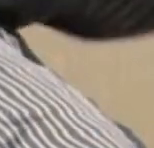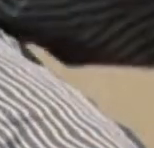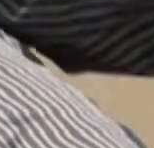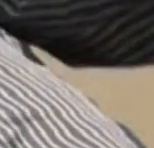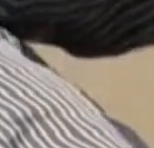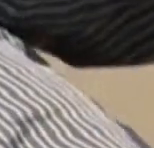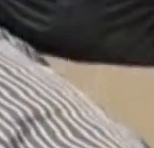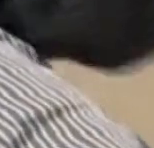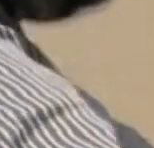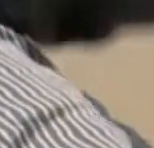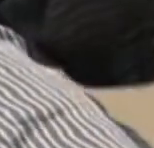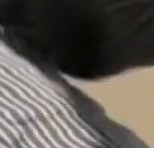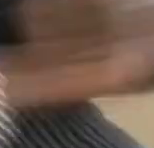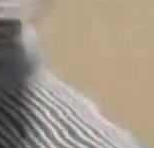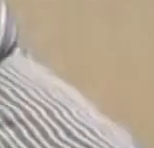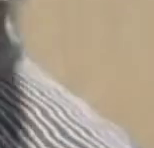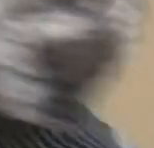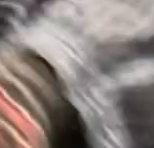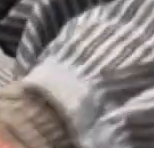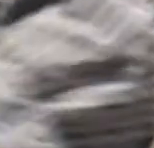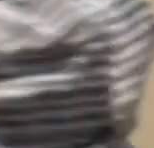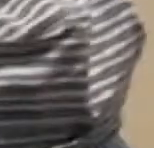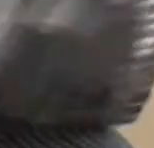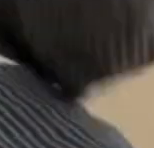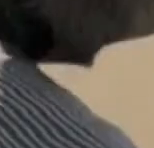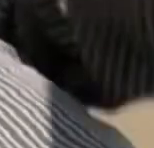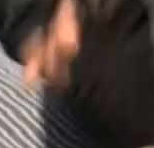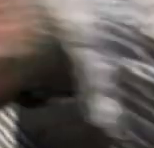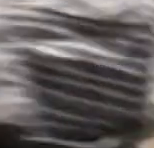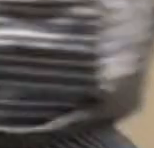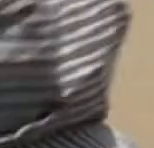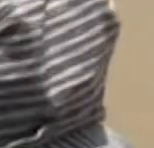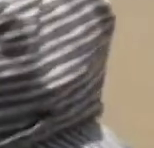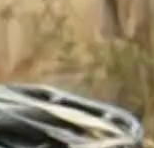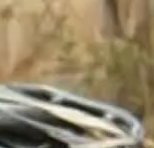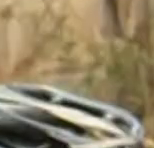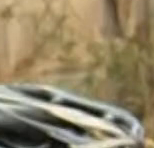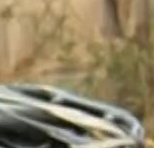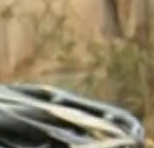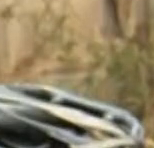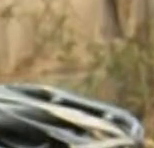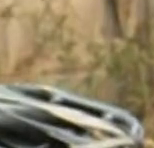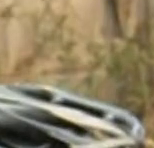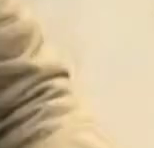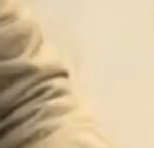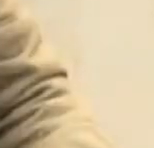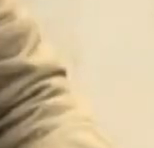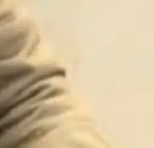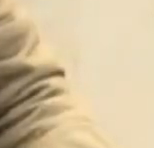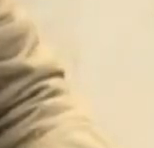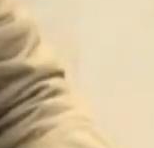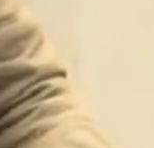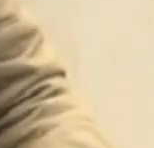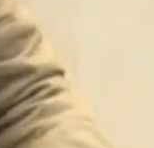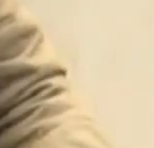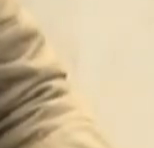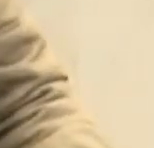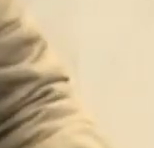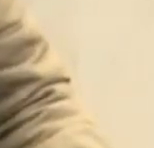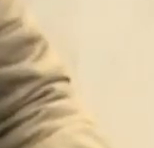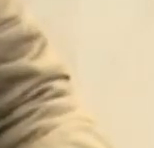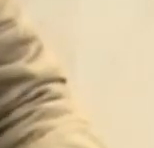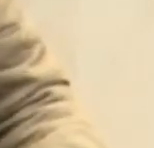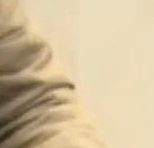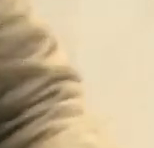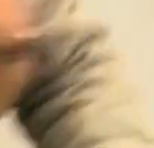Kadhano wanaleta mangolo ndi Diamond. Wewe uko hapa kwa nduthi tukichomeka na njoko na sisi. Tarumbeta, tarumbeta, tarumbeta. Danga